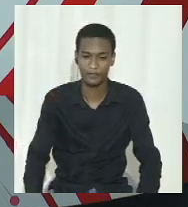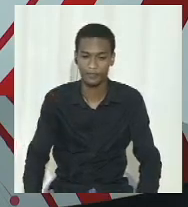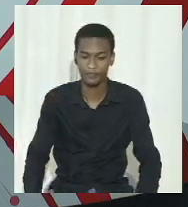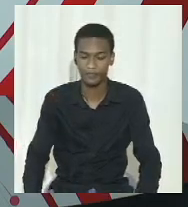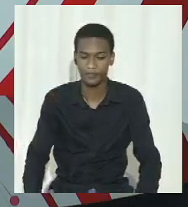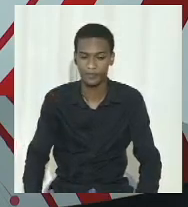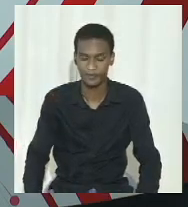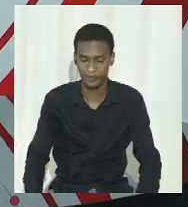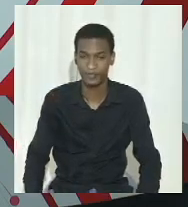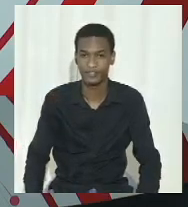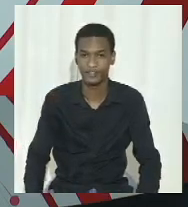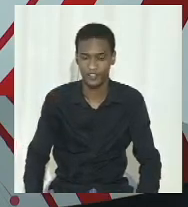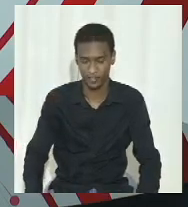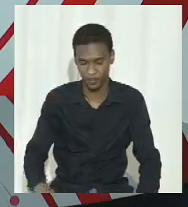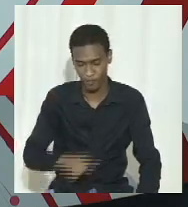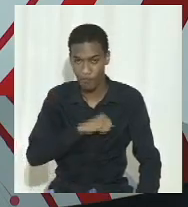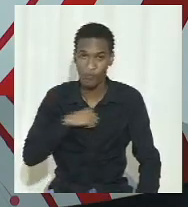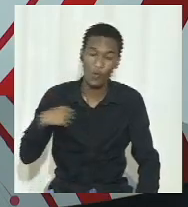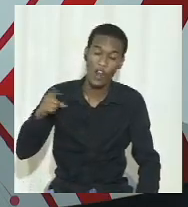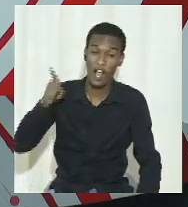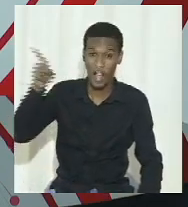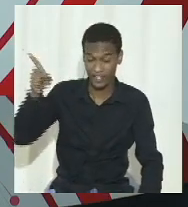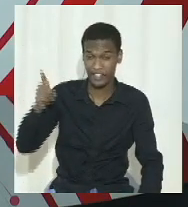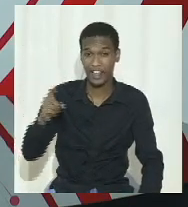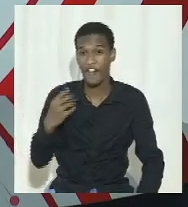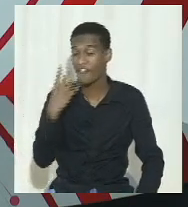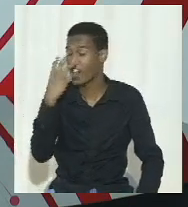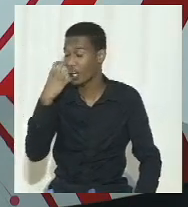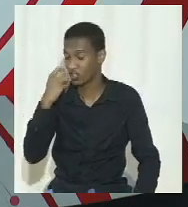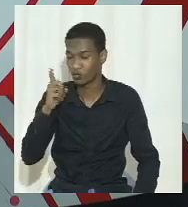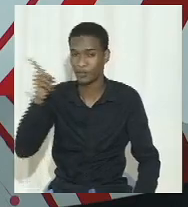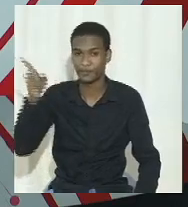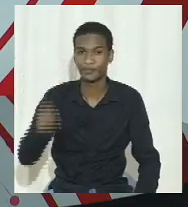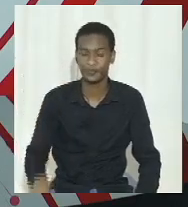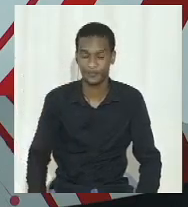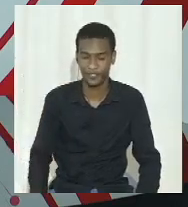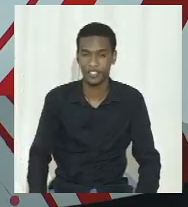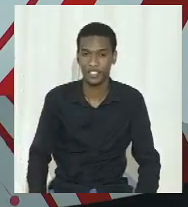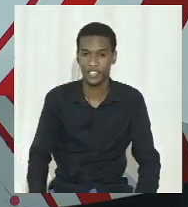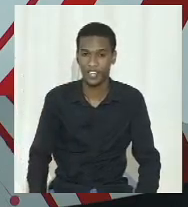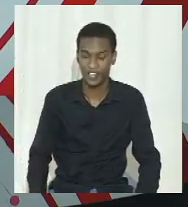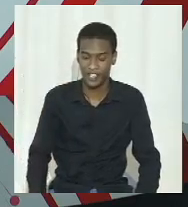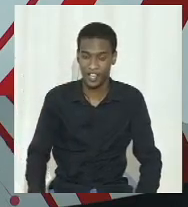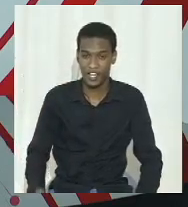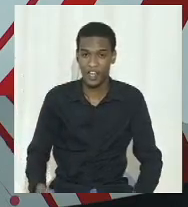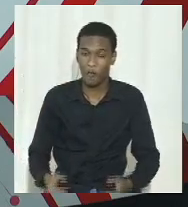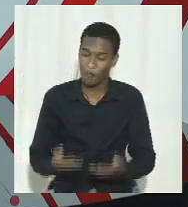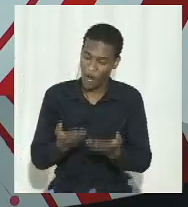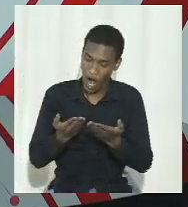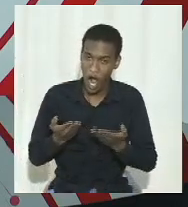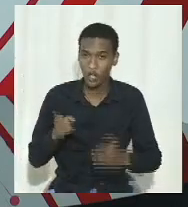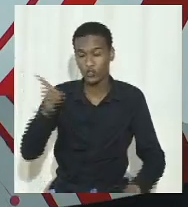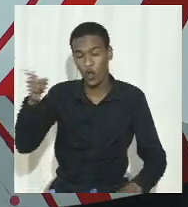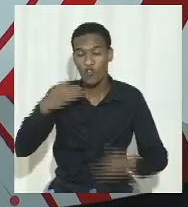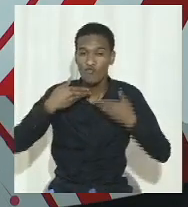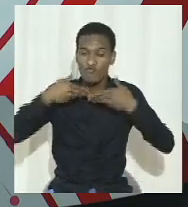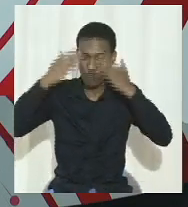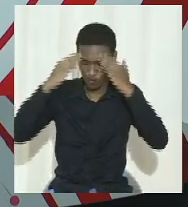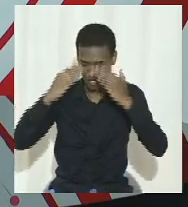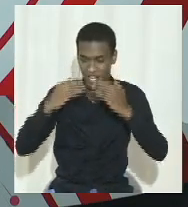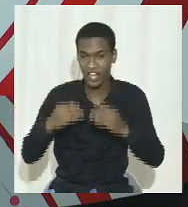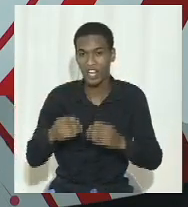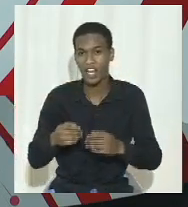Efa ny fianaratsoa ihany sika natolotry ny filoha Andrajoelina ho andreo mponina tany an-toerana androany tamin'ny